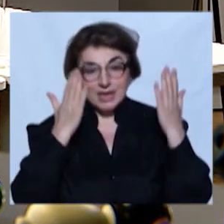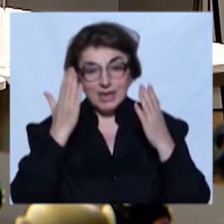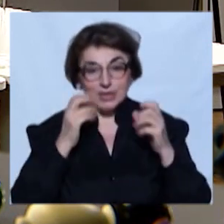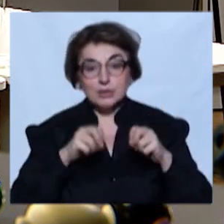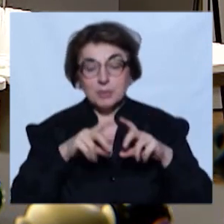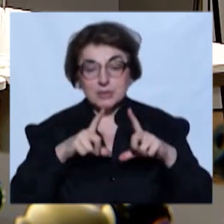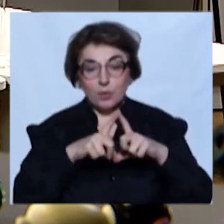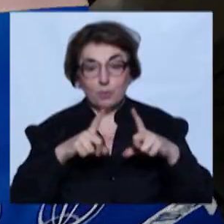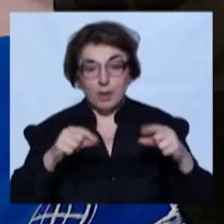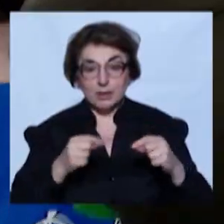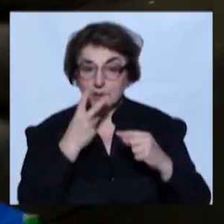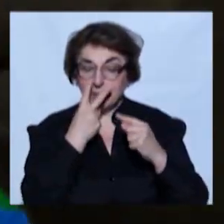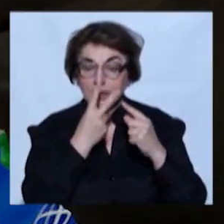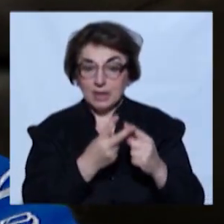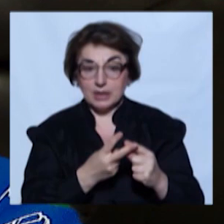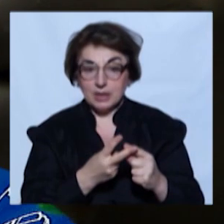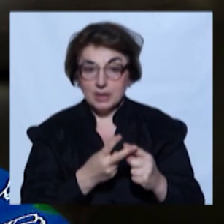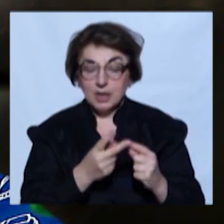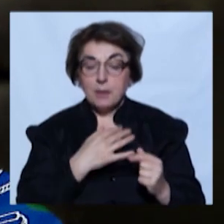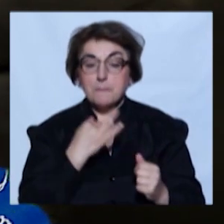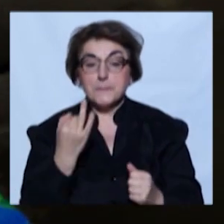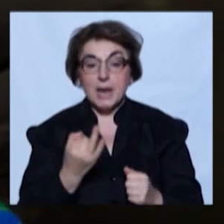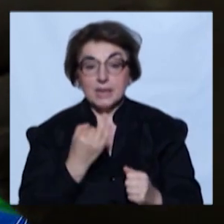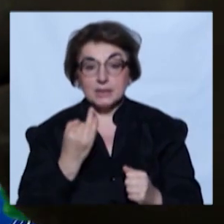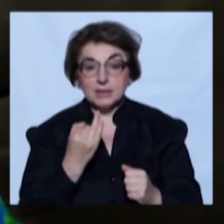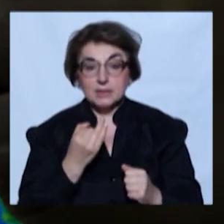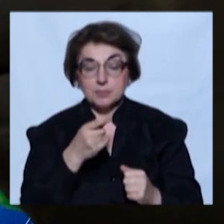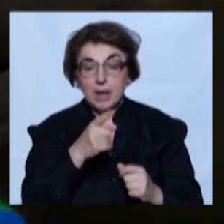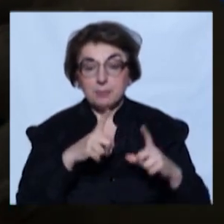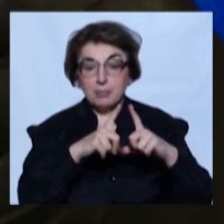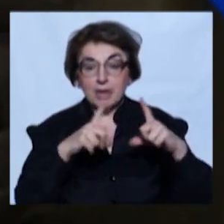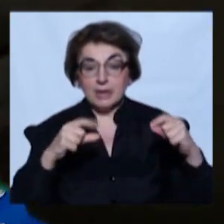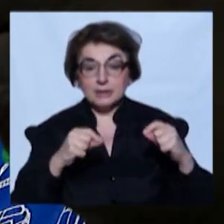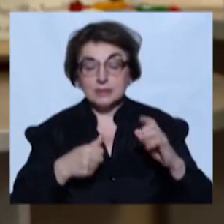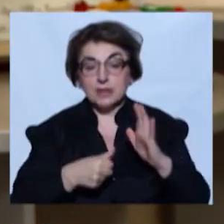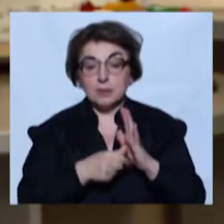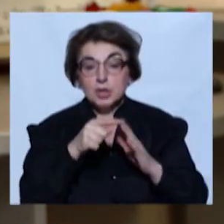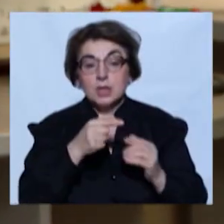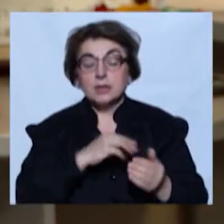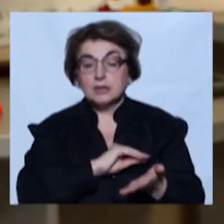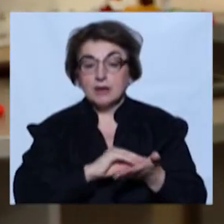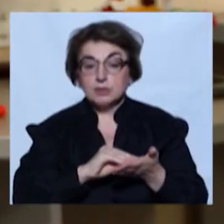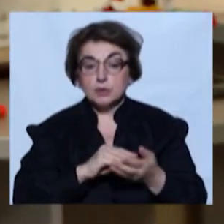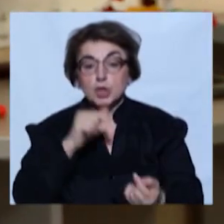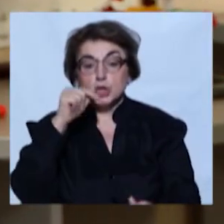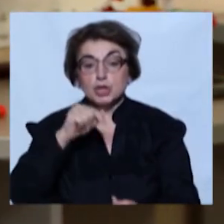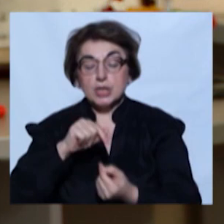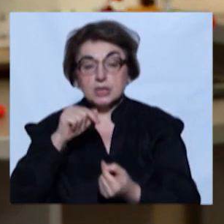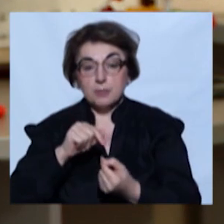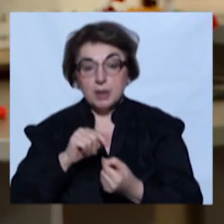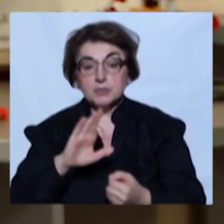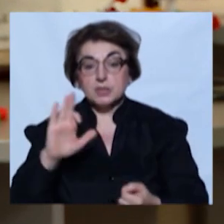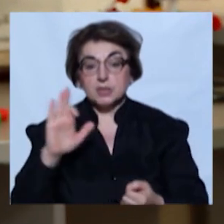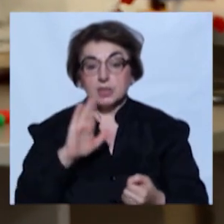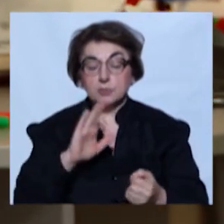მოდი დააკვირდი ახლა შენ ამ ბარათს და მაინტერესებს, რომ ბარათის საშუალებით დამაწერინო შესაბამისი ქიმიური რეაქცია.